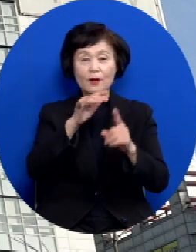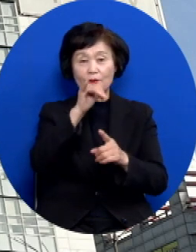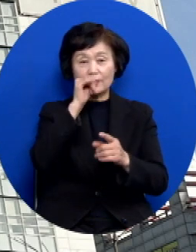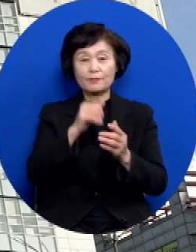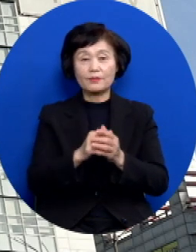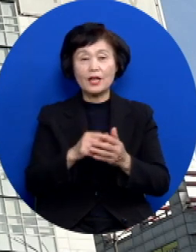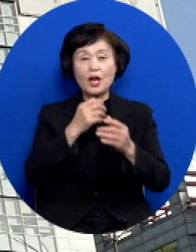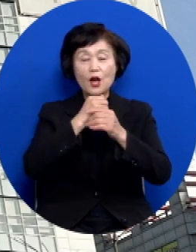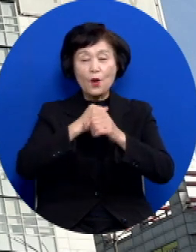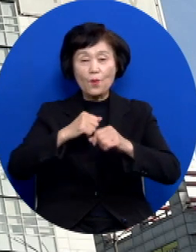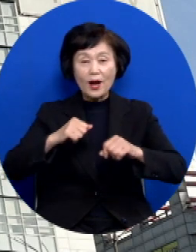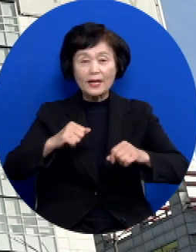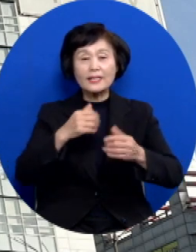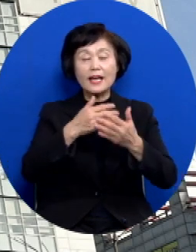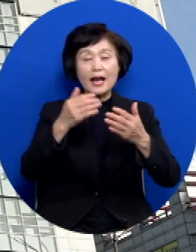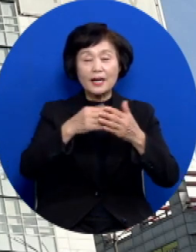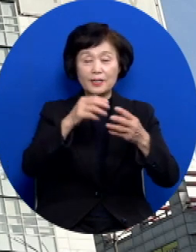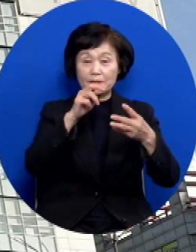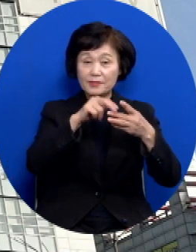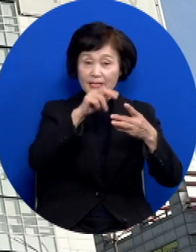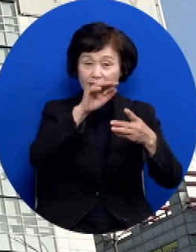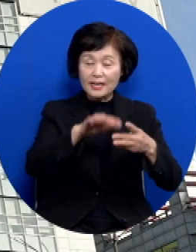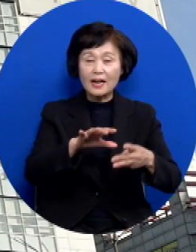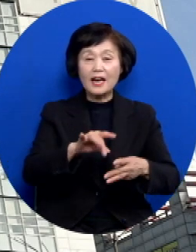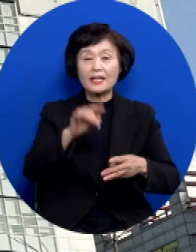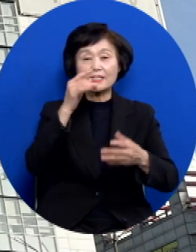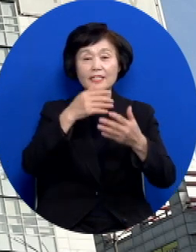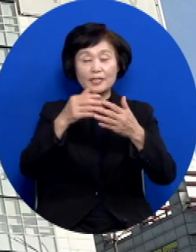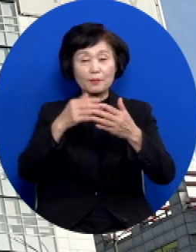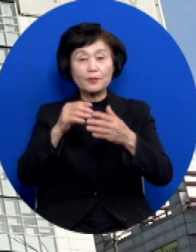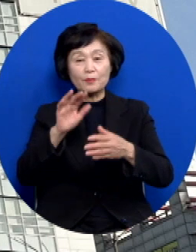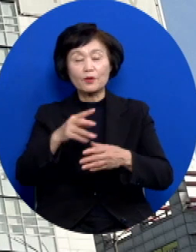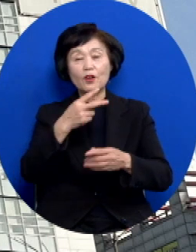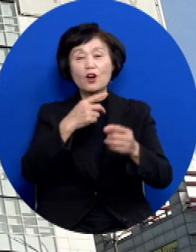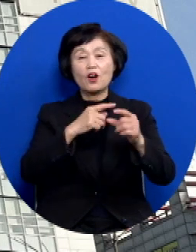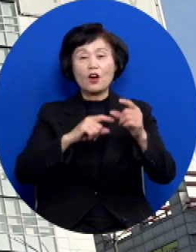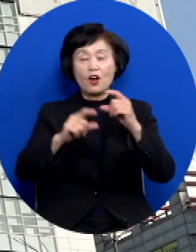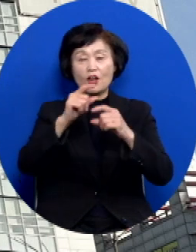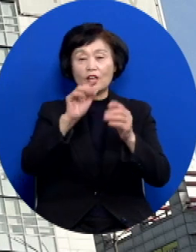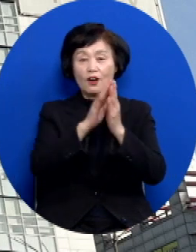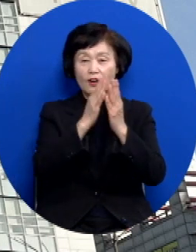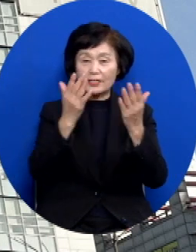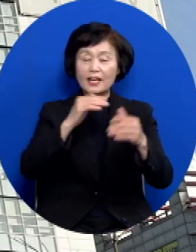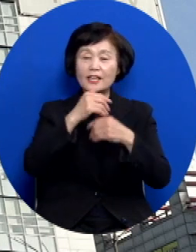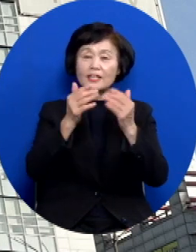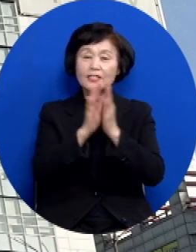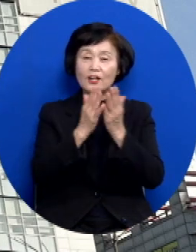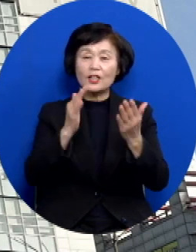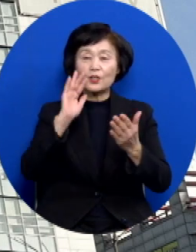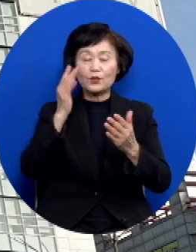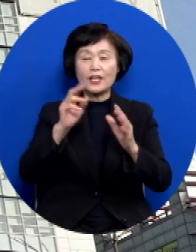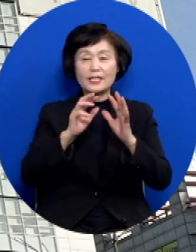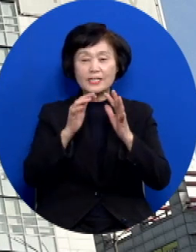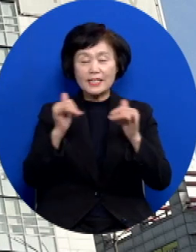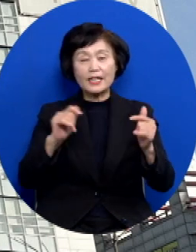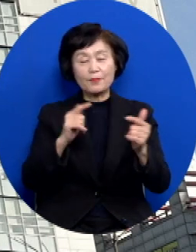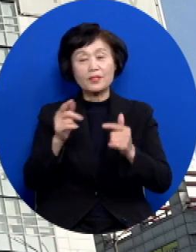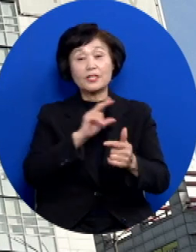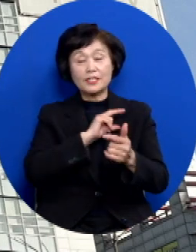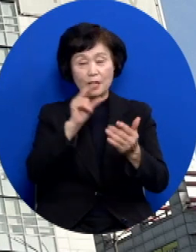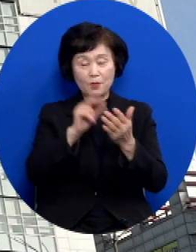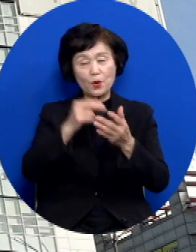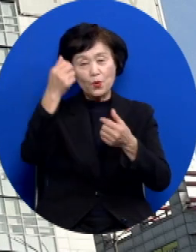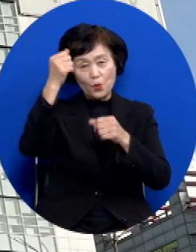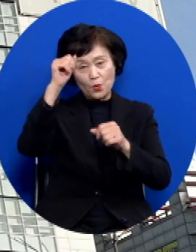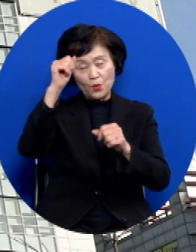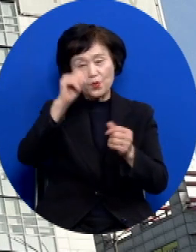광해아트센터가 오는 19일 올해 첫 번째 작품으로 뮤지컬 더 북, 성경이 된 사람들을 선보입니다. 이번 작품은 종교개혁이